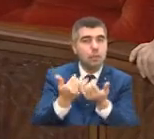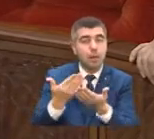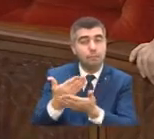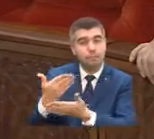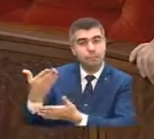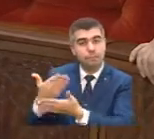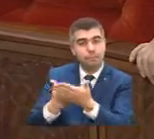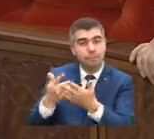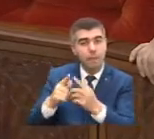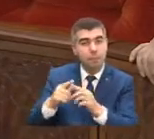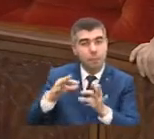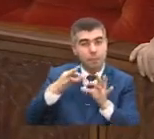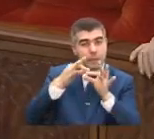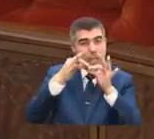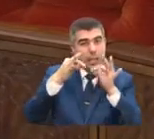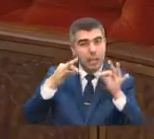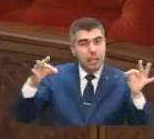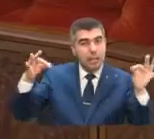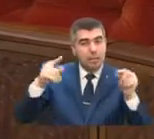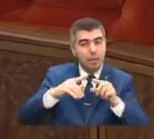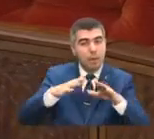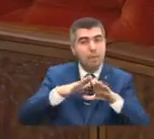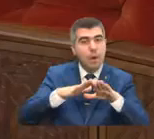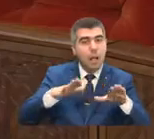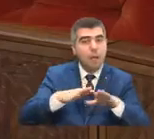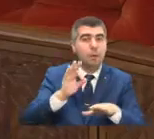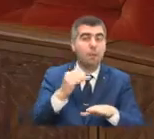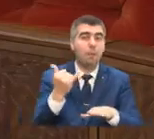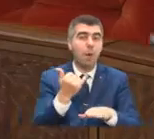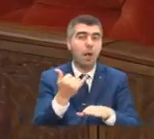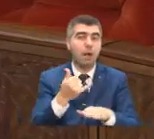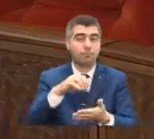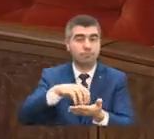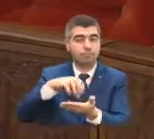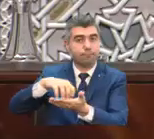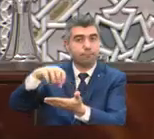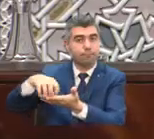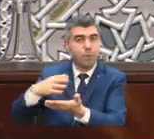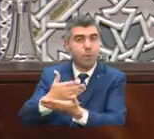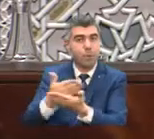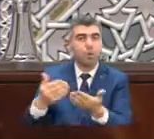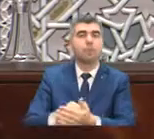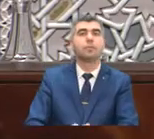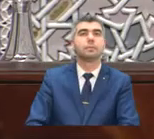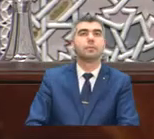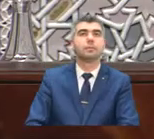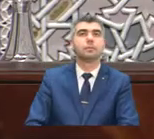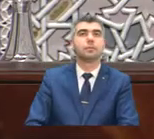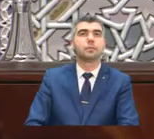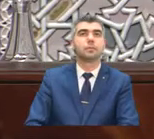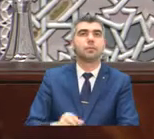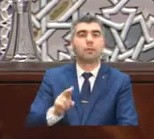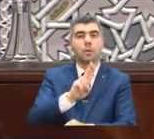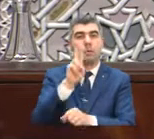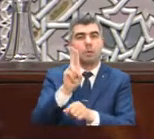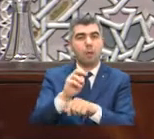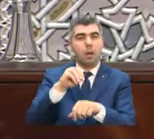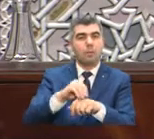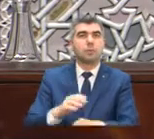بس دوز الكابل كدوز على واحد العدد ديال العقارات. شكرا السيد. تعقيب الفريق، تفضلي السيده النائبه. سيد